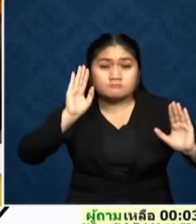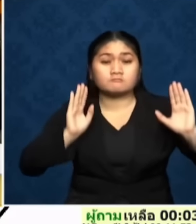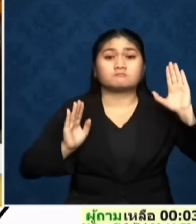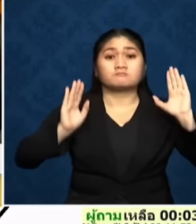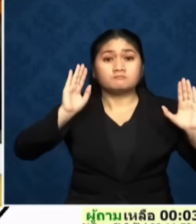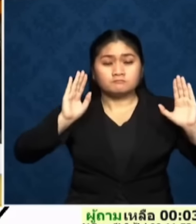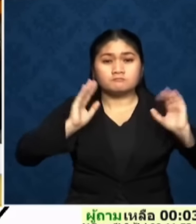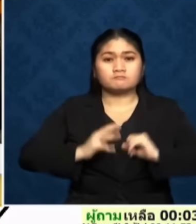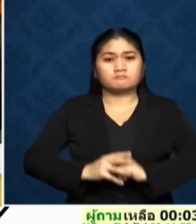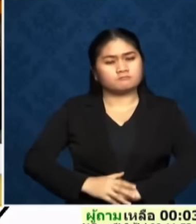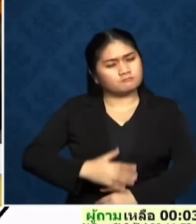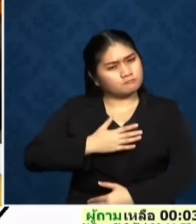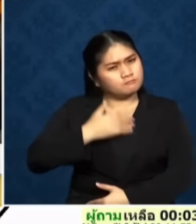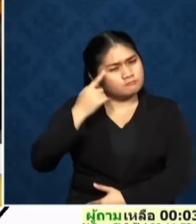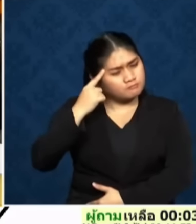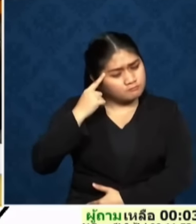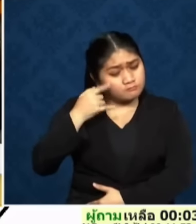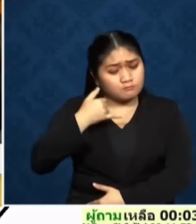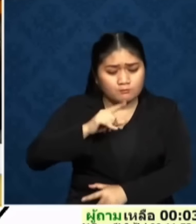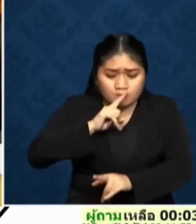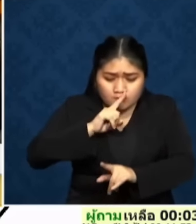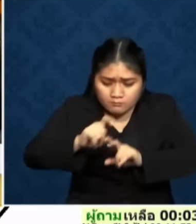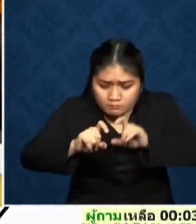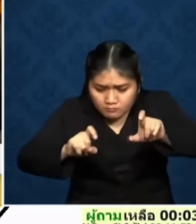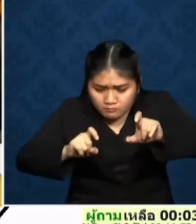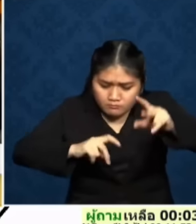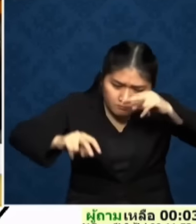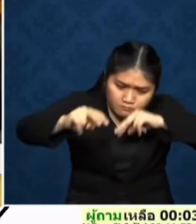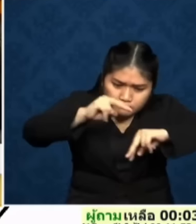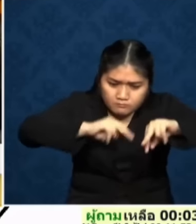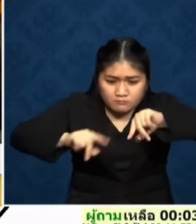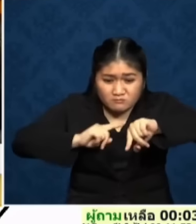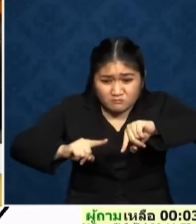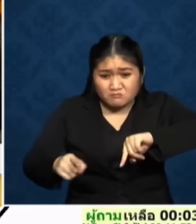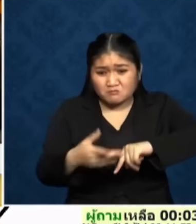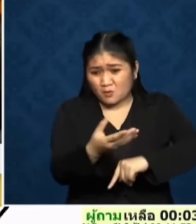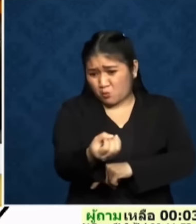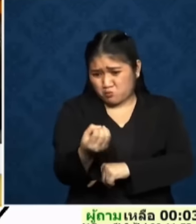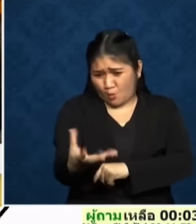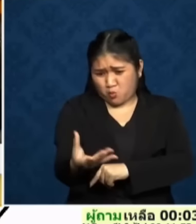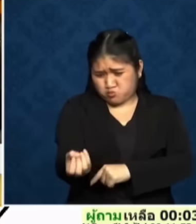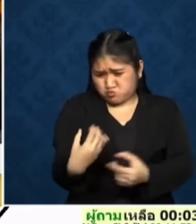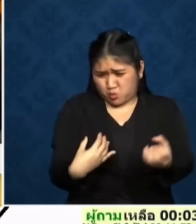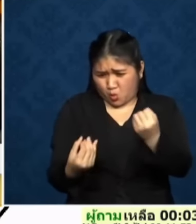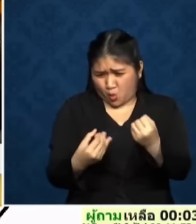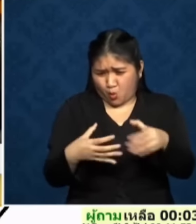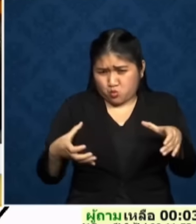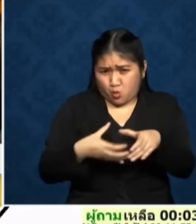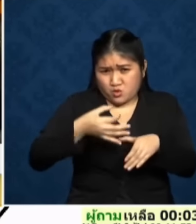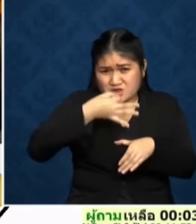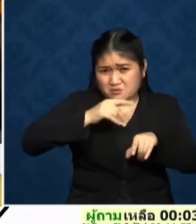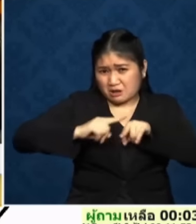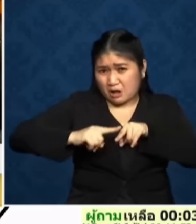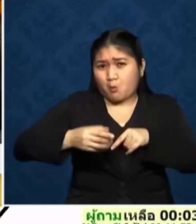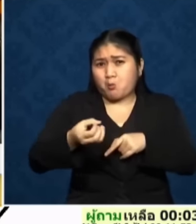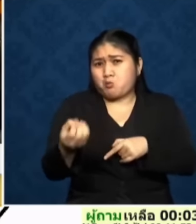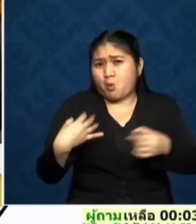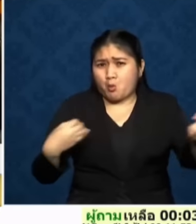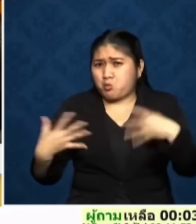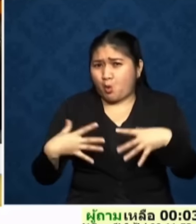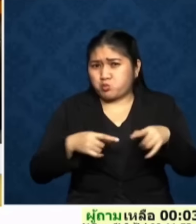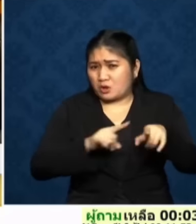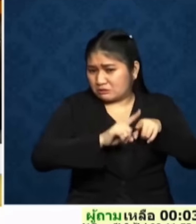ามเท่าที่ออกไปสำรวจเท่าที่ออกไปตามเสียงส่วนใหญ่ทั้งหมดนะครับกลุ่มวิชาชีพต่างๆเขาไม่เอาหมดหนึ่งหมดสอง